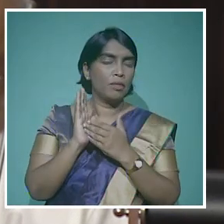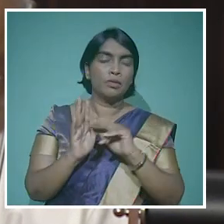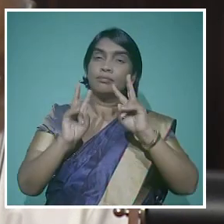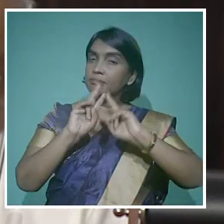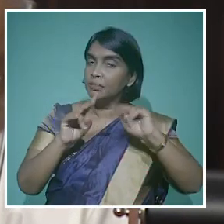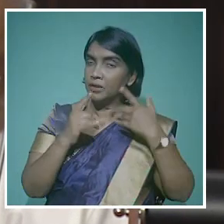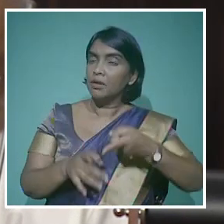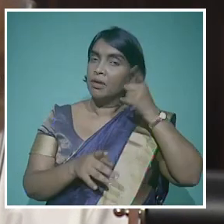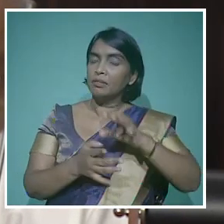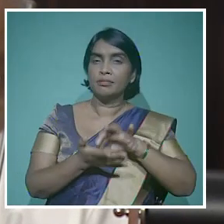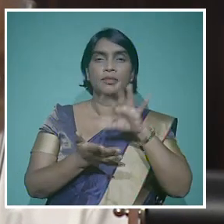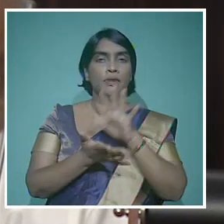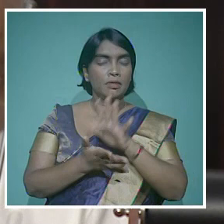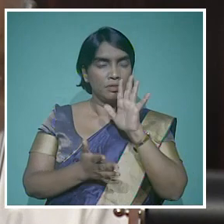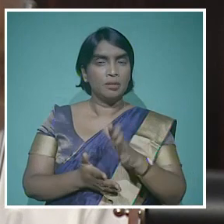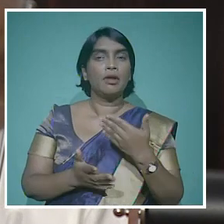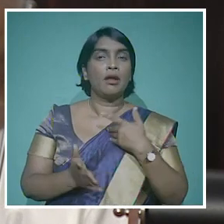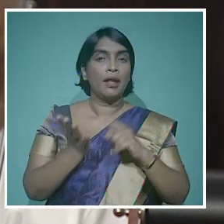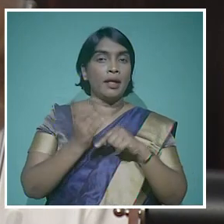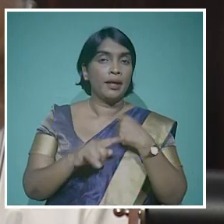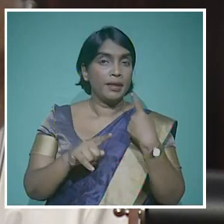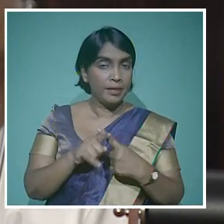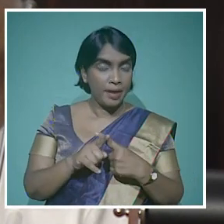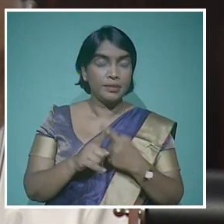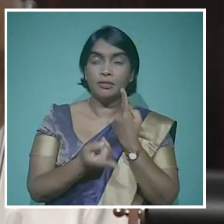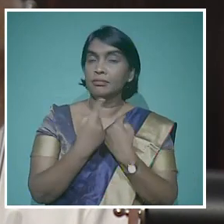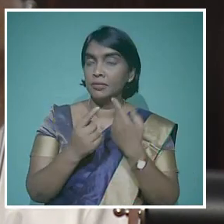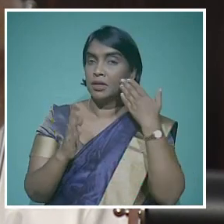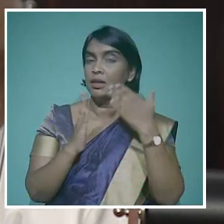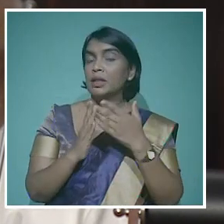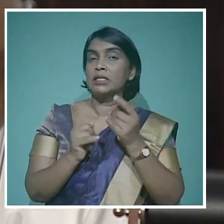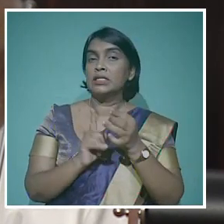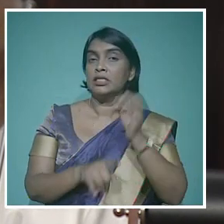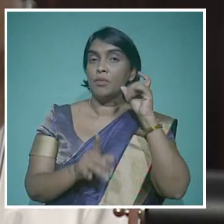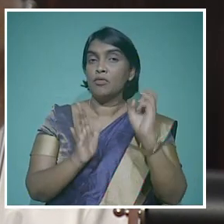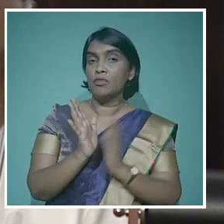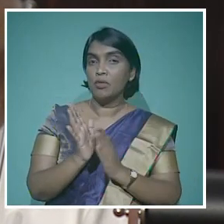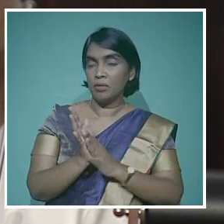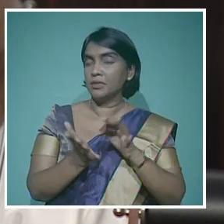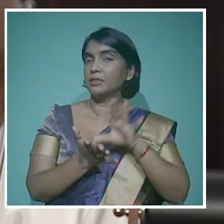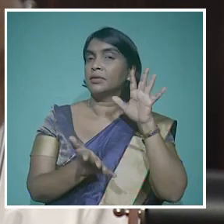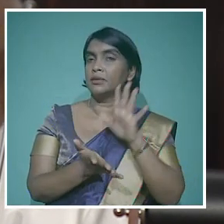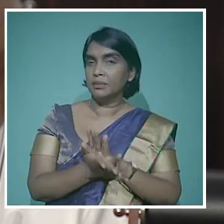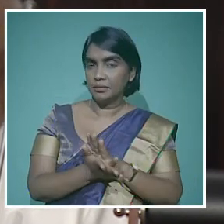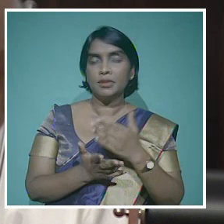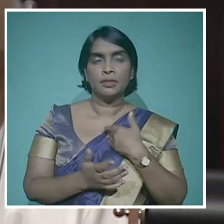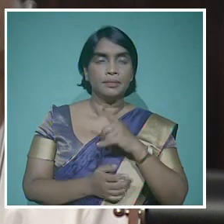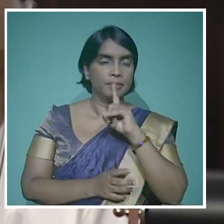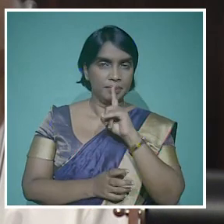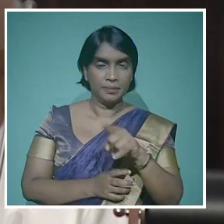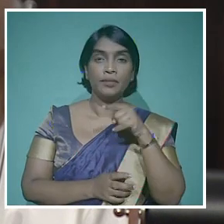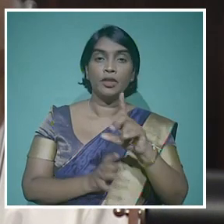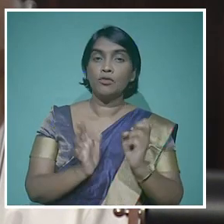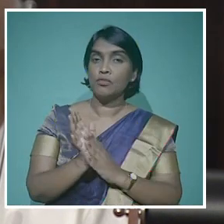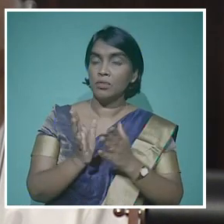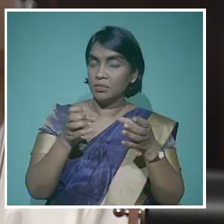අධ්‍යයනය කර නිර්දේශ කිරීම සඳහා බදුකරණය පිළිබඳ ජනාධිපති කොමිෂන් සභාවක් ස්ථාපිත කිරීමට මම යෝජනා කරමි. මෙම